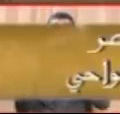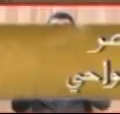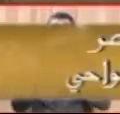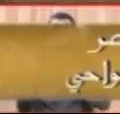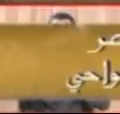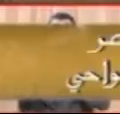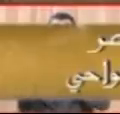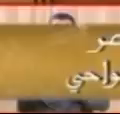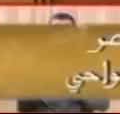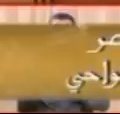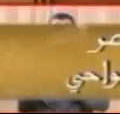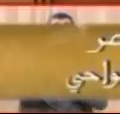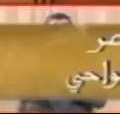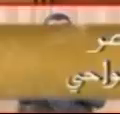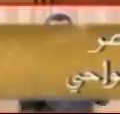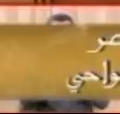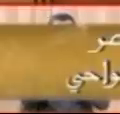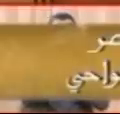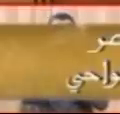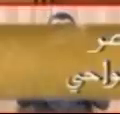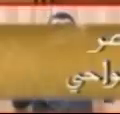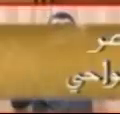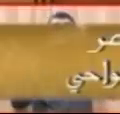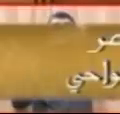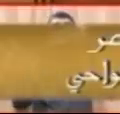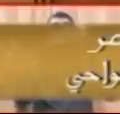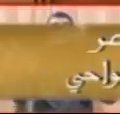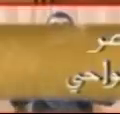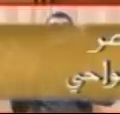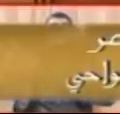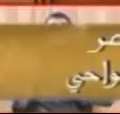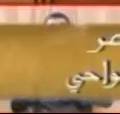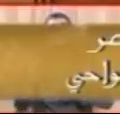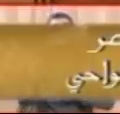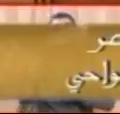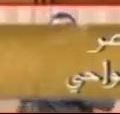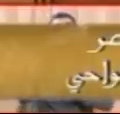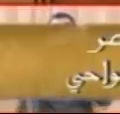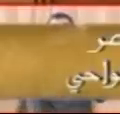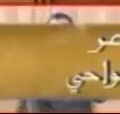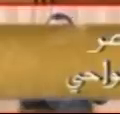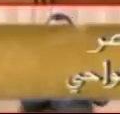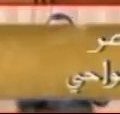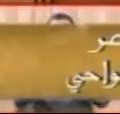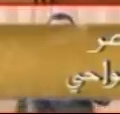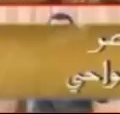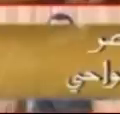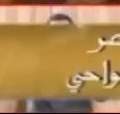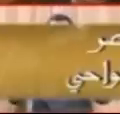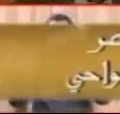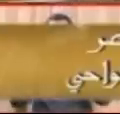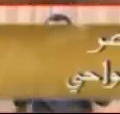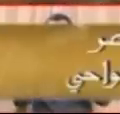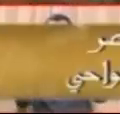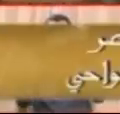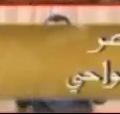سنتيم تنجزات فيه 83% مشات للمحور الاول والمحور الثاني. يعني اللي ما عرفش نسبه الانجاز ما بين